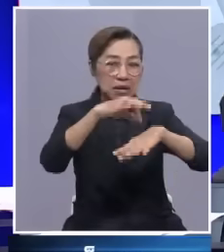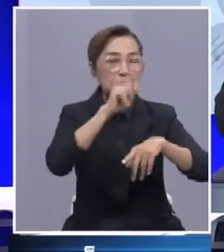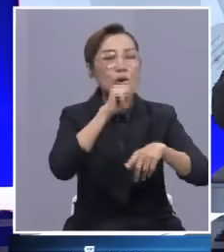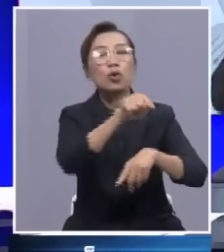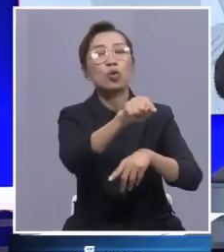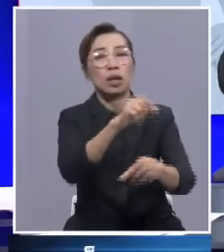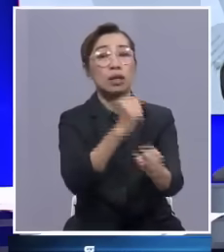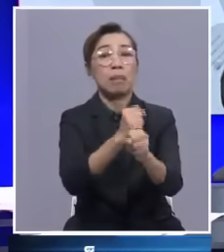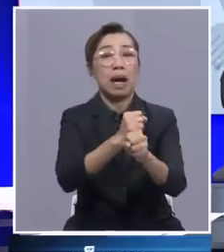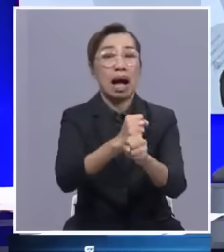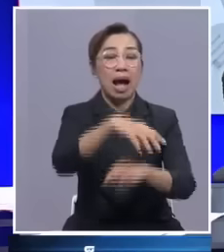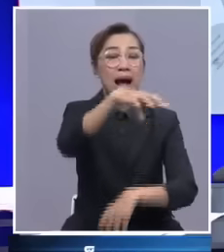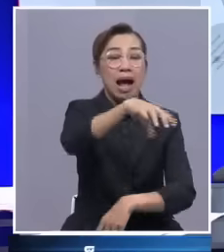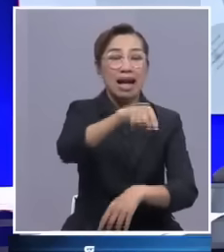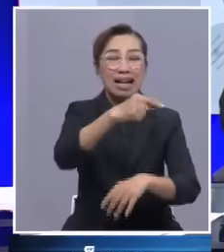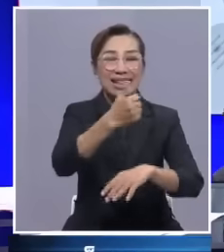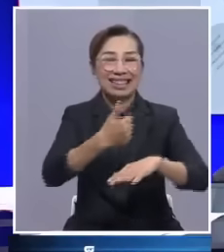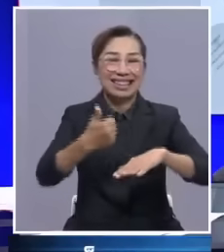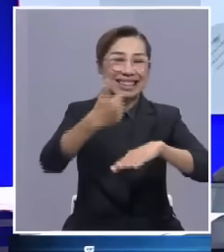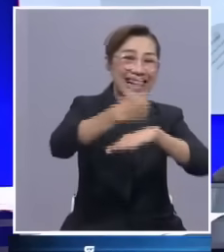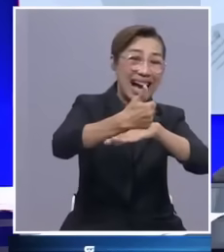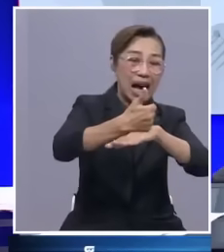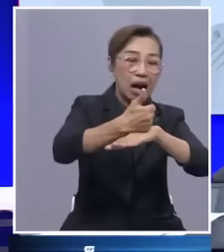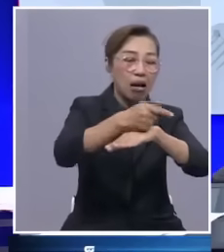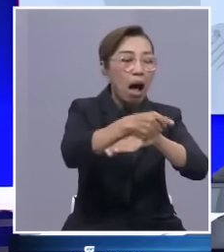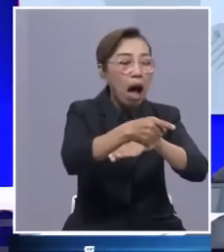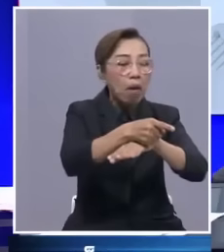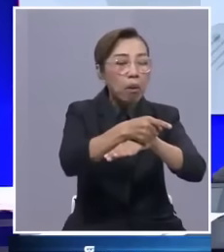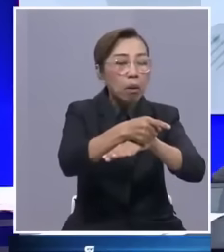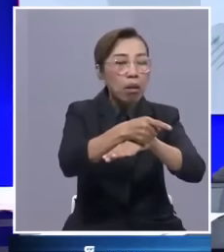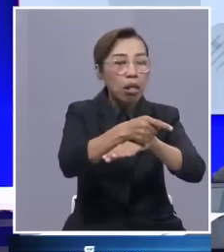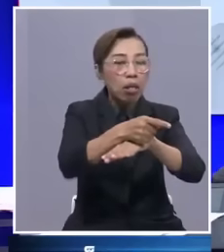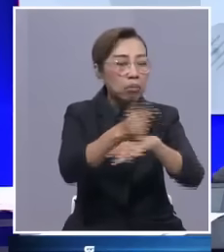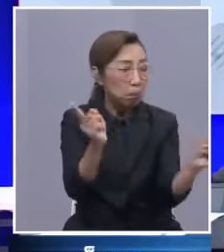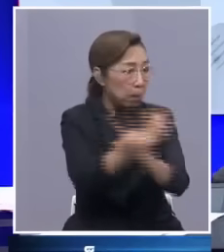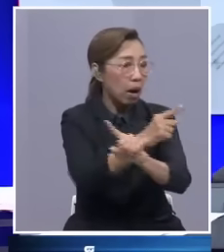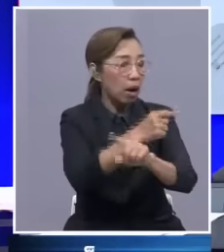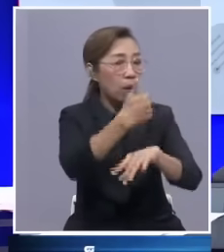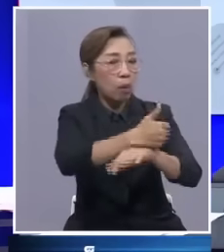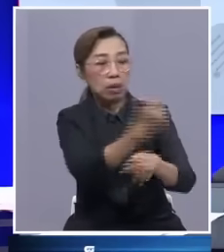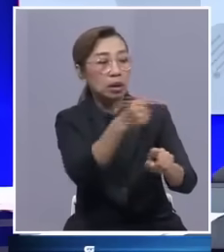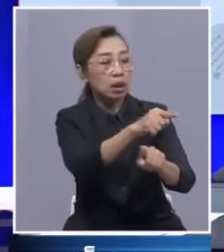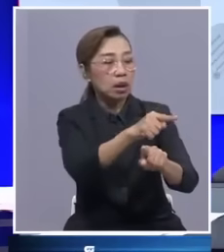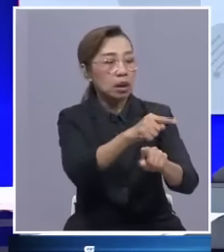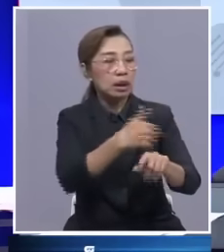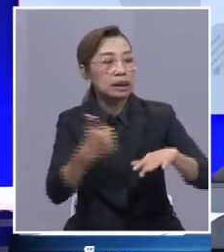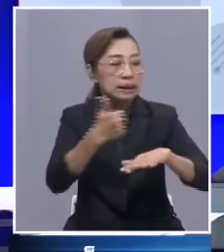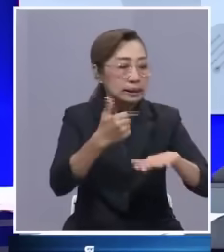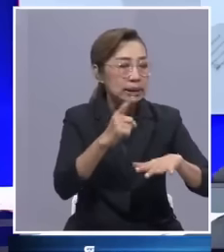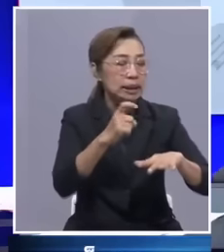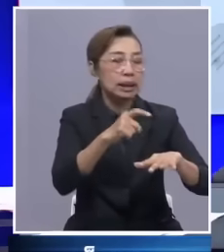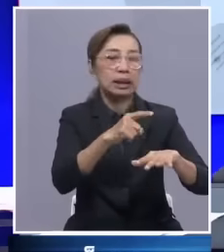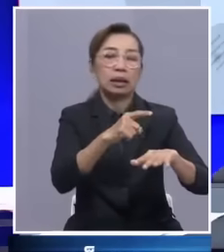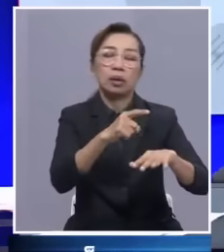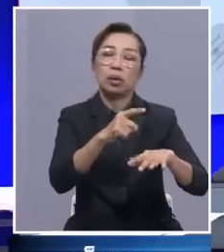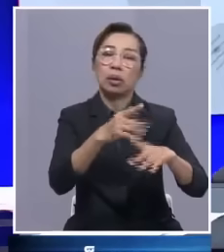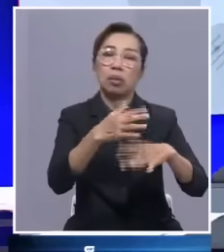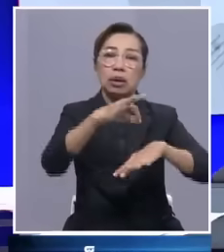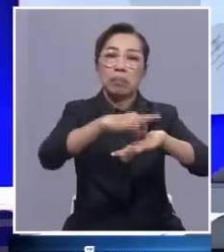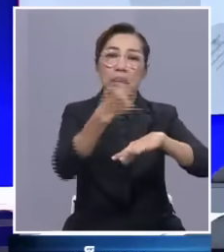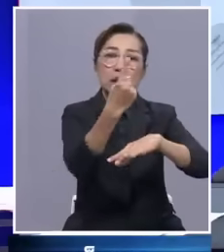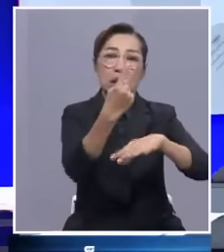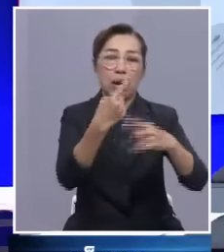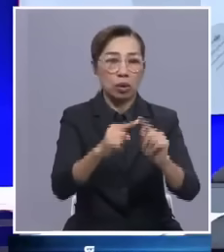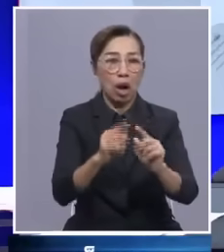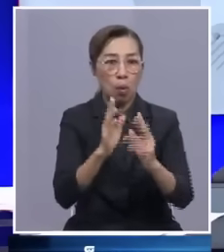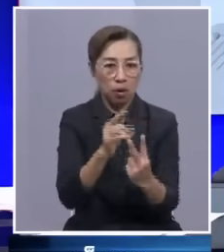รตัวเองควรที่จะได้ขึ้นเป็นตำแหน่ง number 1ปรากฏมีคนมาเทียบตำแหน่งนั้น เก้าอี้มีตัวเดียวแต่